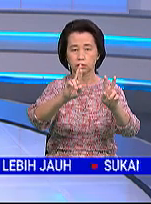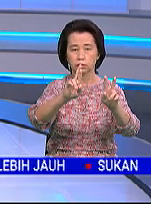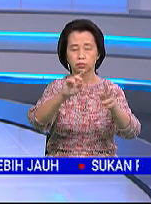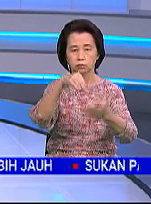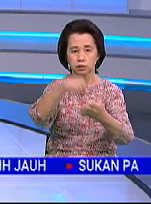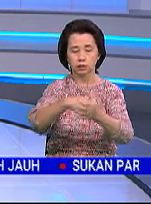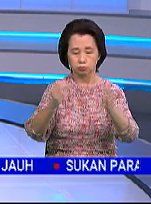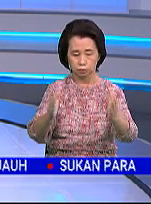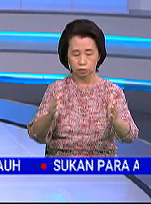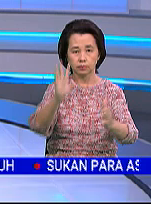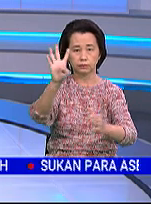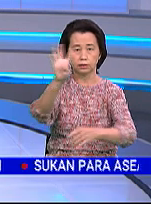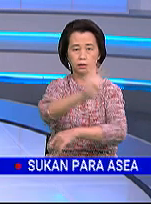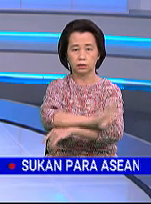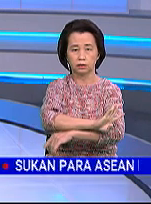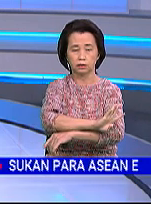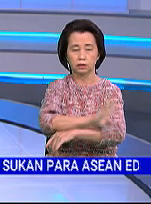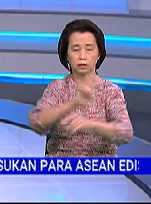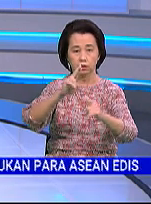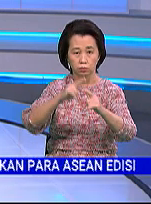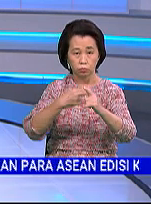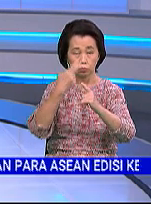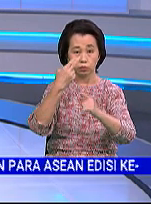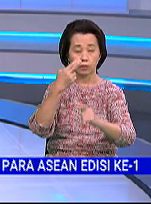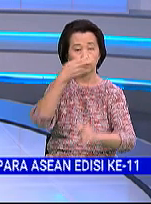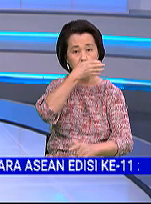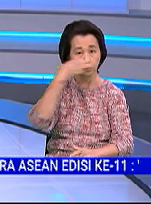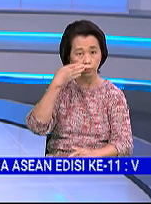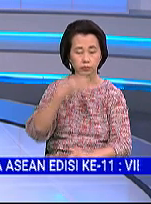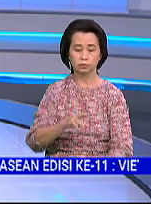hanya dalam tempoh 4 hari Ramadan. Daripada jumlah itu,